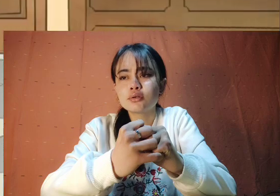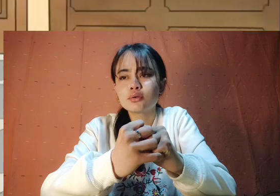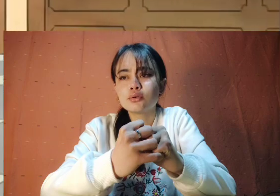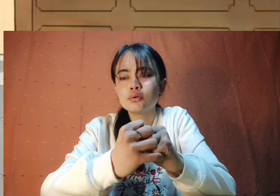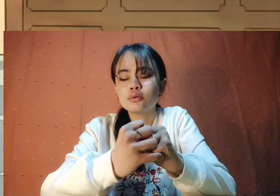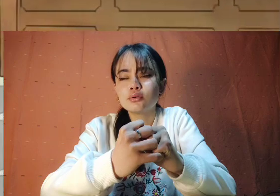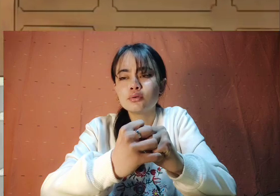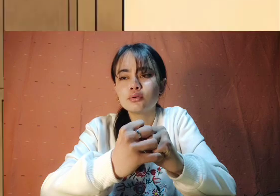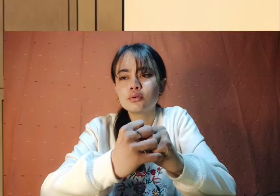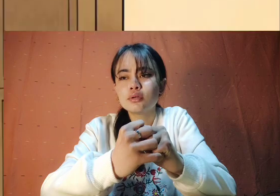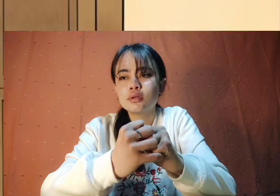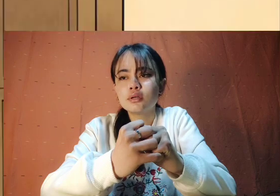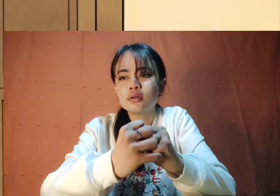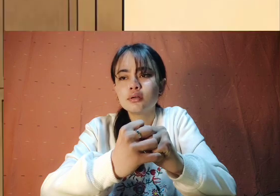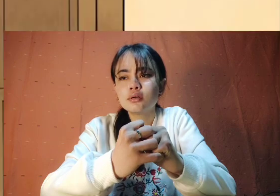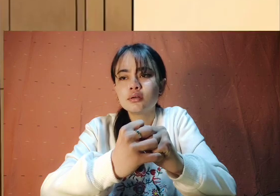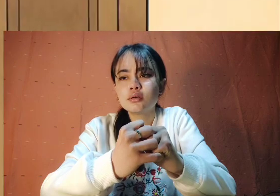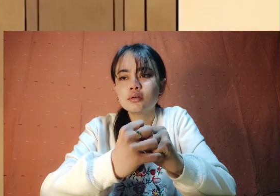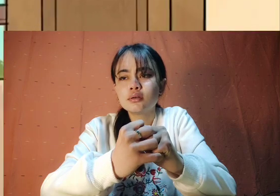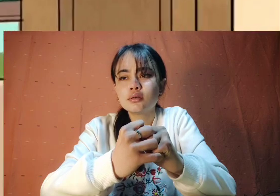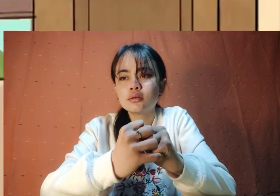Three years ago.